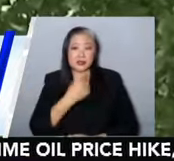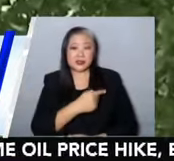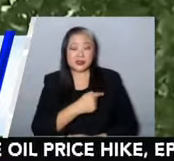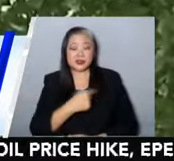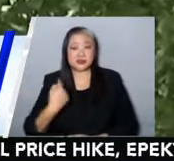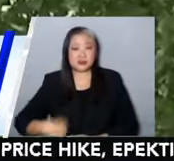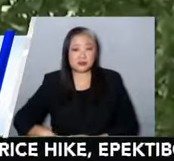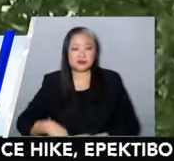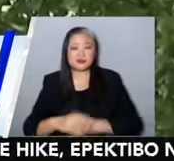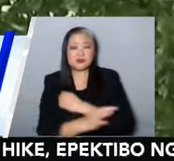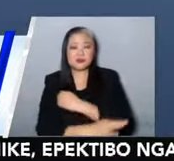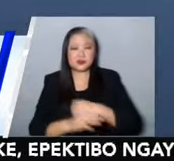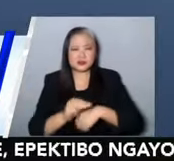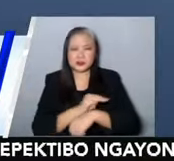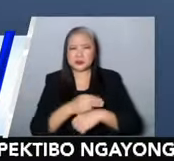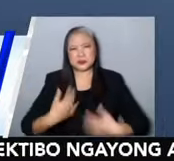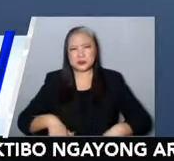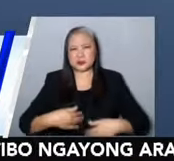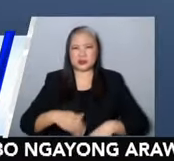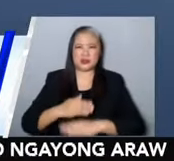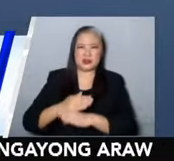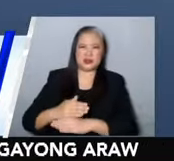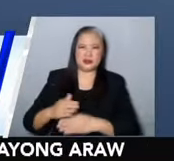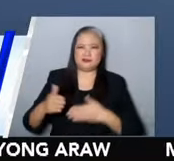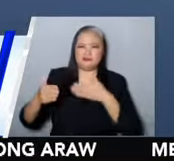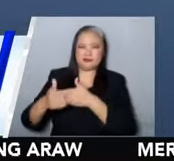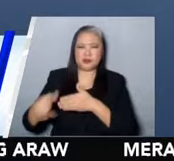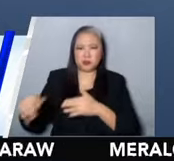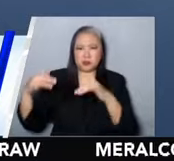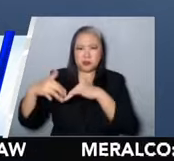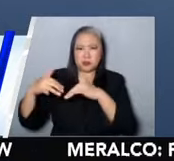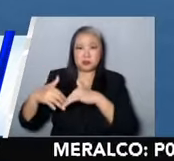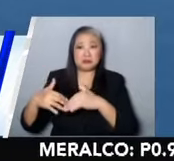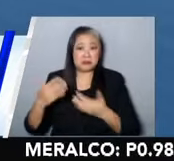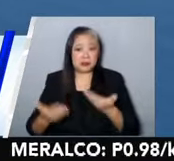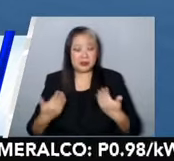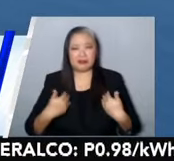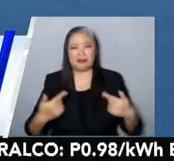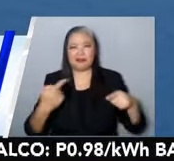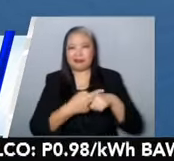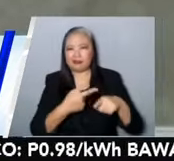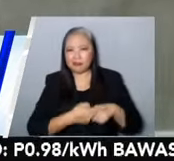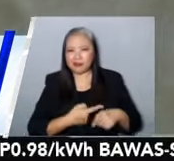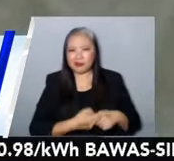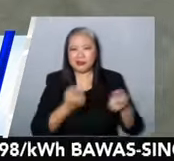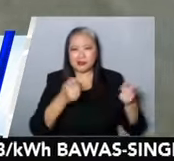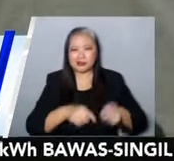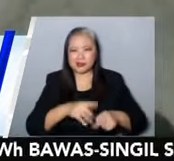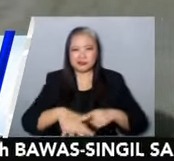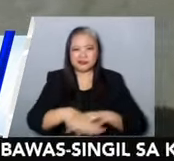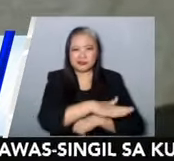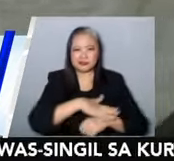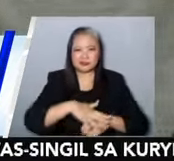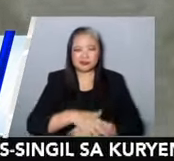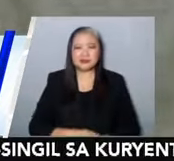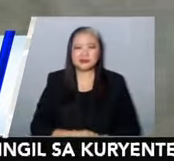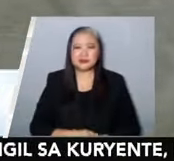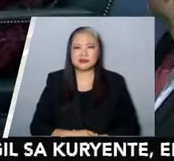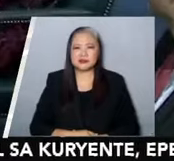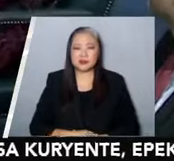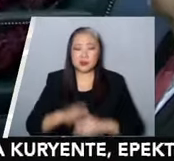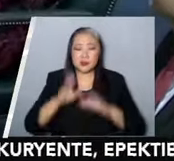ganitong pagpupulong na posible raw humantong sa tensyon sa rehiyon. Bukas, babiyahe si Pangulong Marcos pa